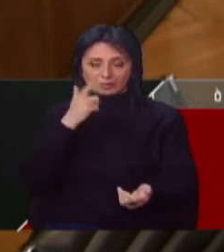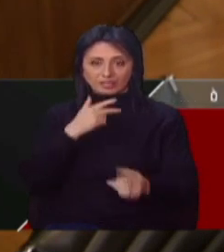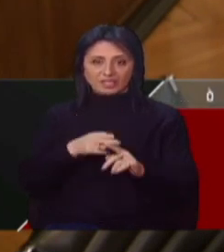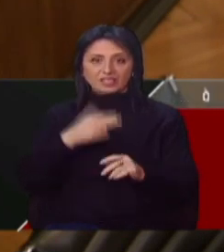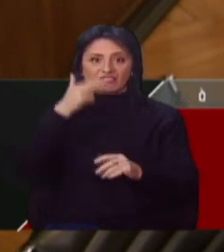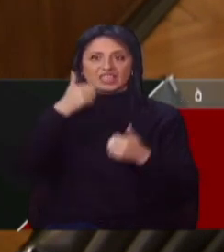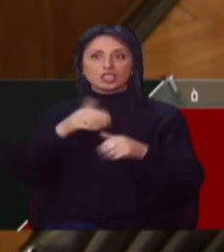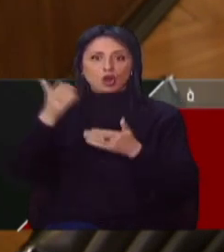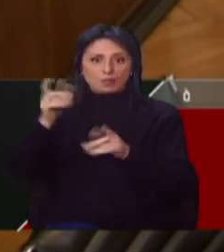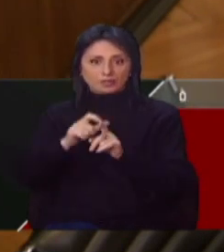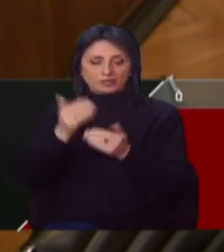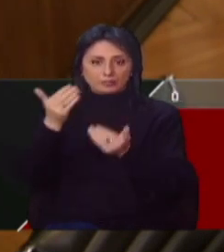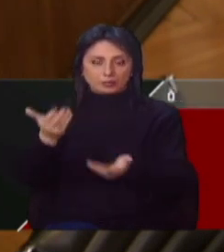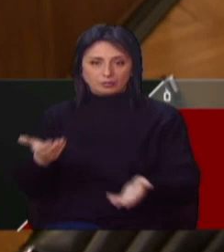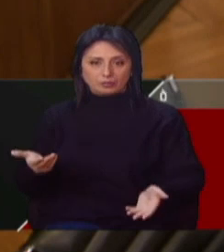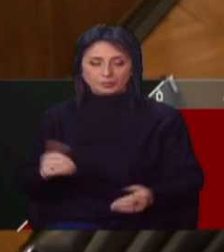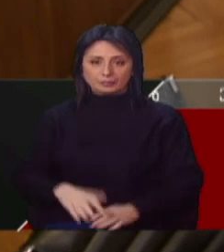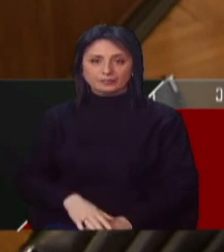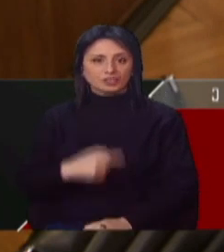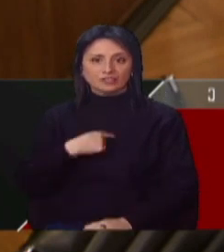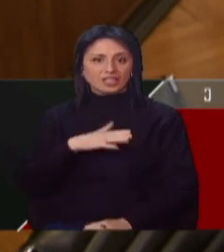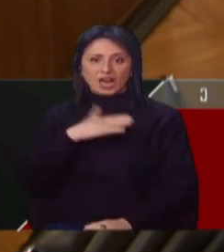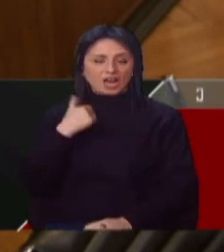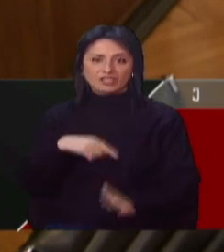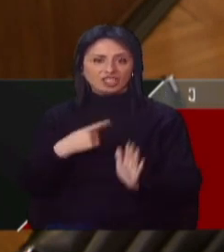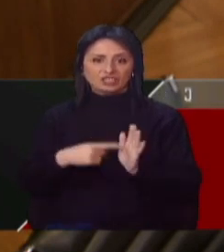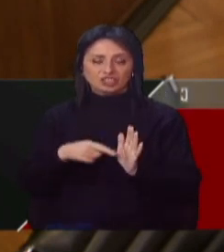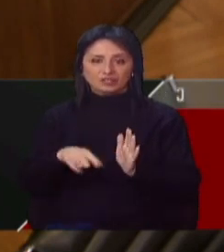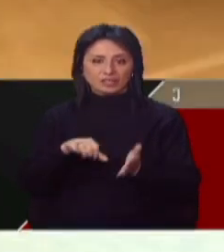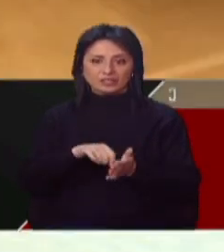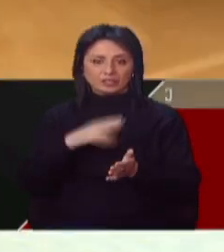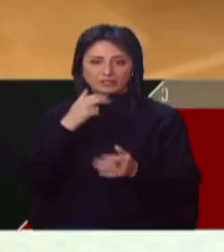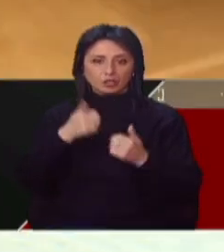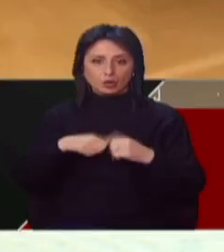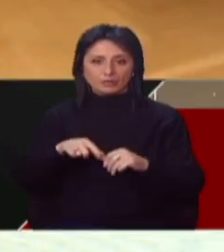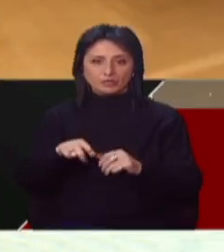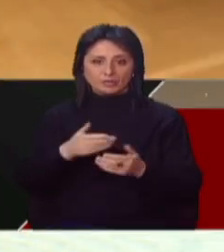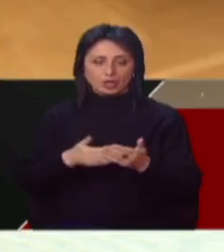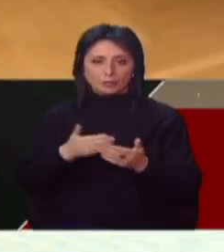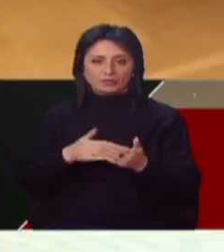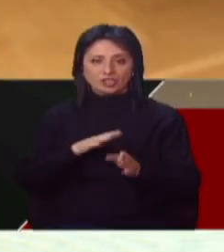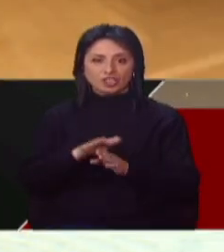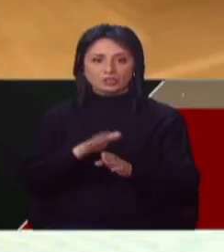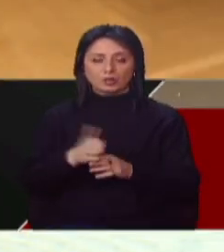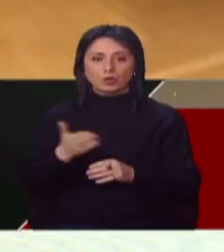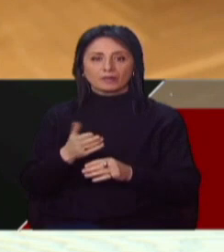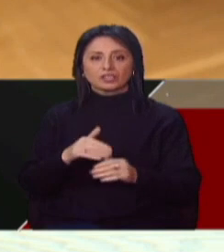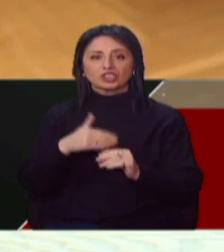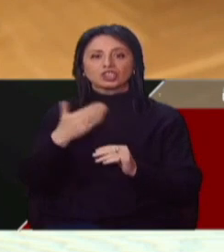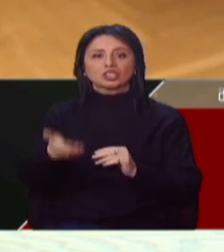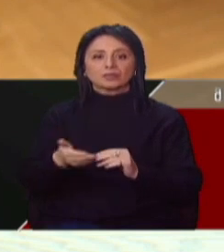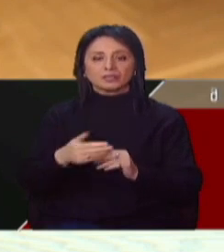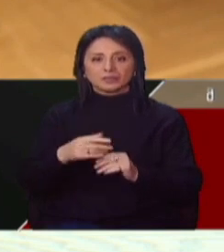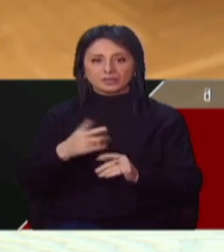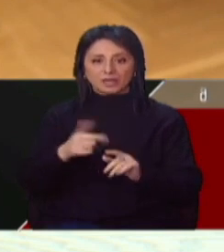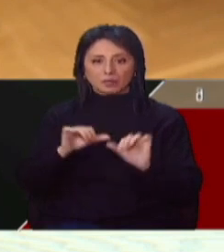ეს არის ვენეციის კომისიის შემოთავაზება. Tu ce ne-ar gândi, tu ești nișin scoși de la Vagenot, tu ești comisii, am recomandat și șesul de la Romelic, șem de gom,